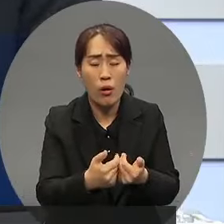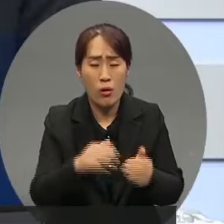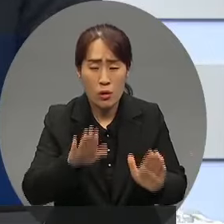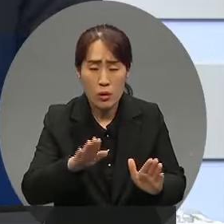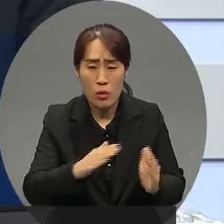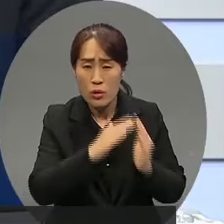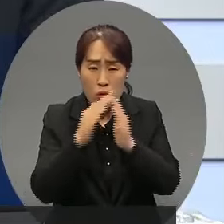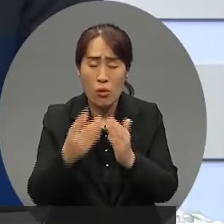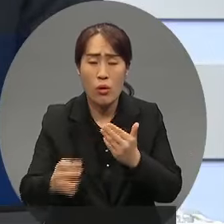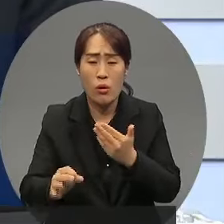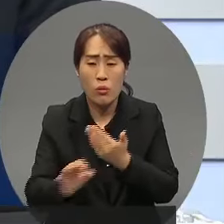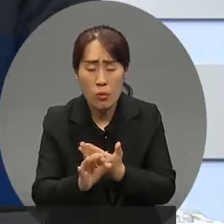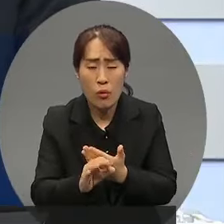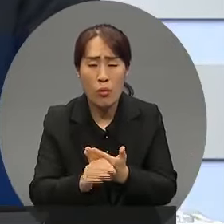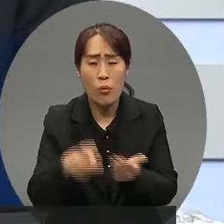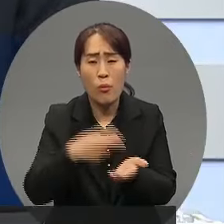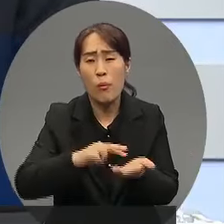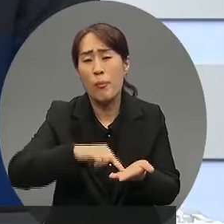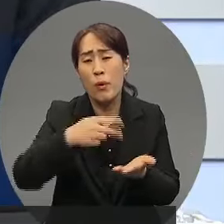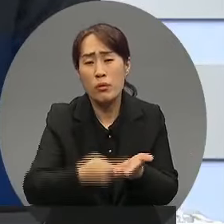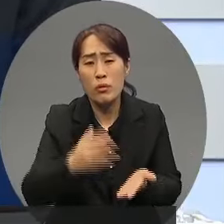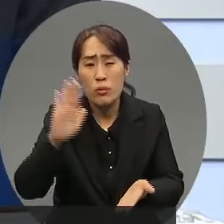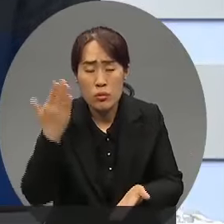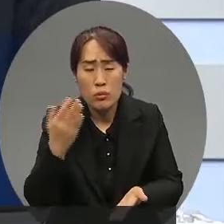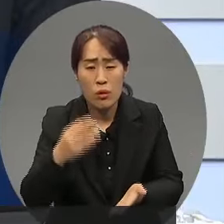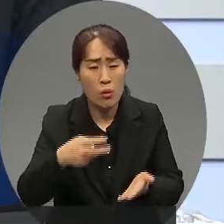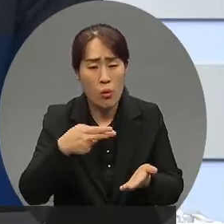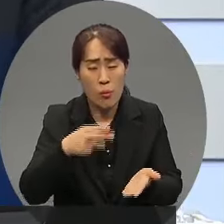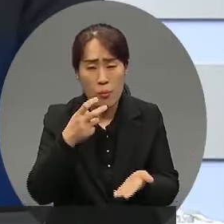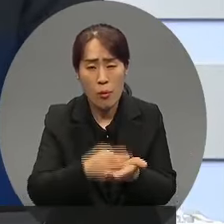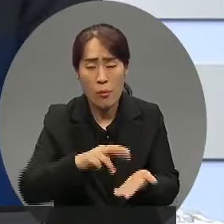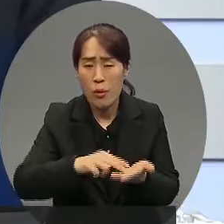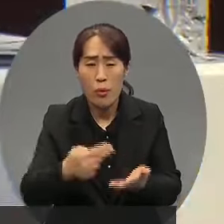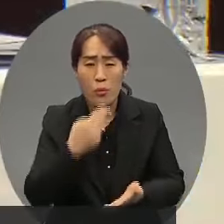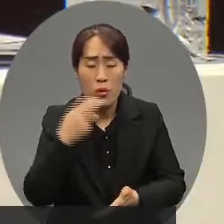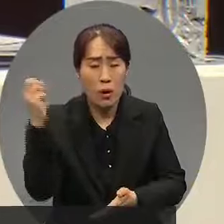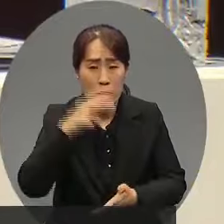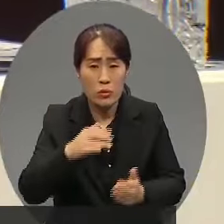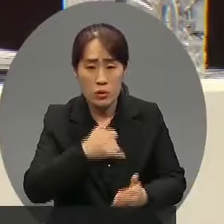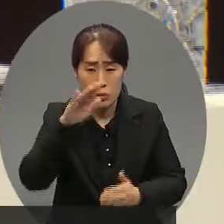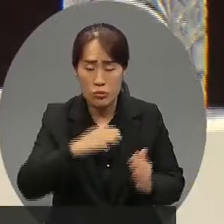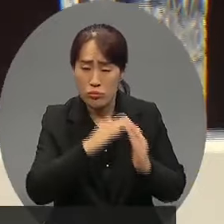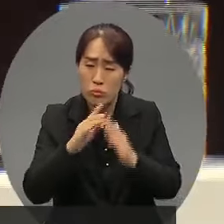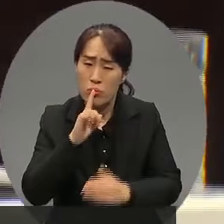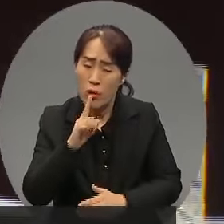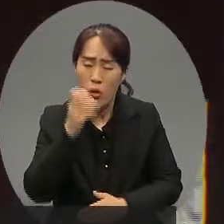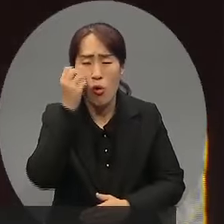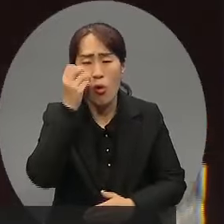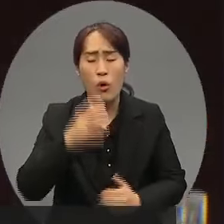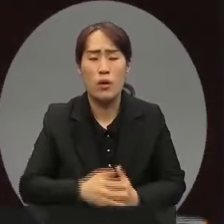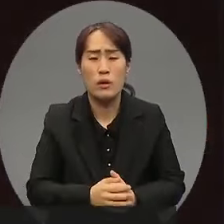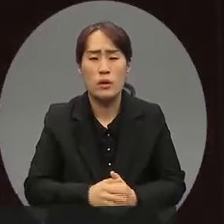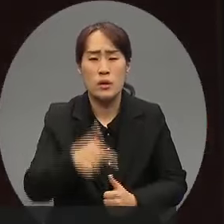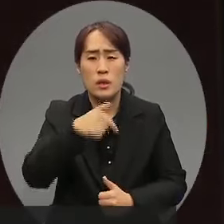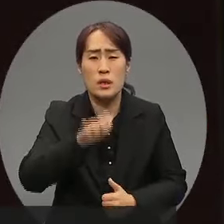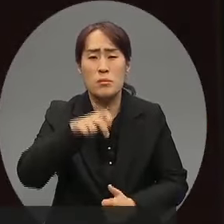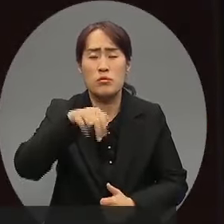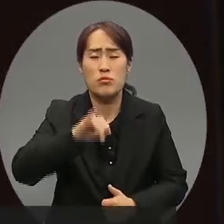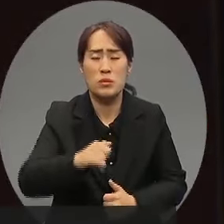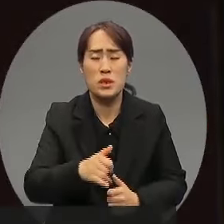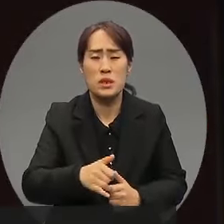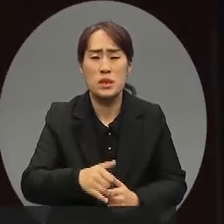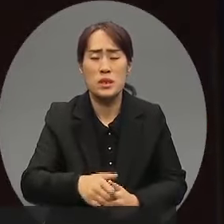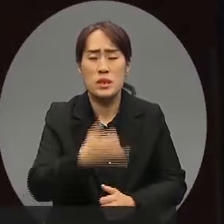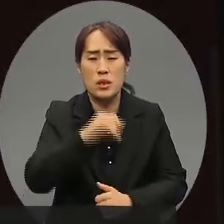사항을 갑자기 국회를 세종시로 옮기겠다 이렇게 이야기하면 국민의인 김수민 후보는 세종시 수도